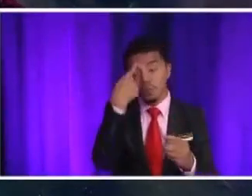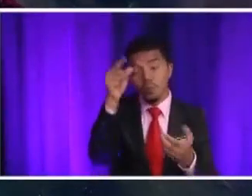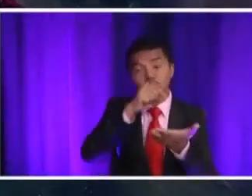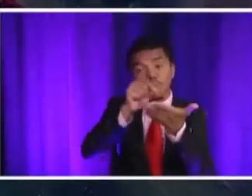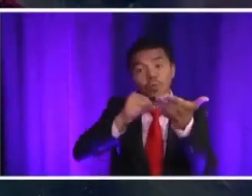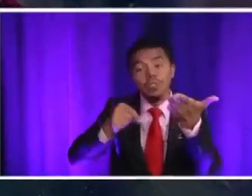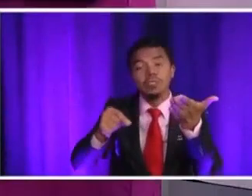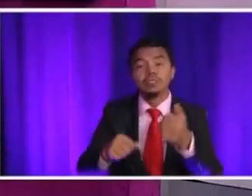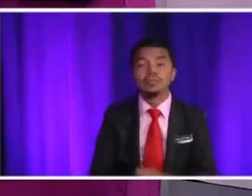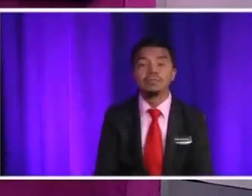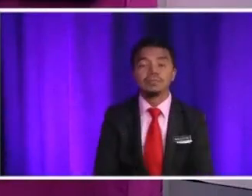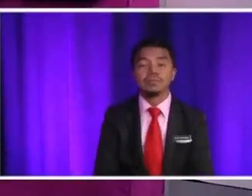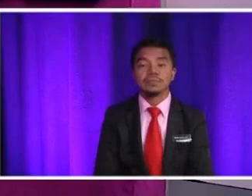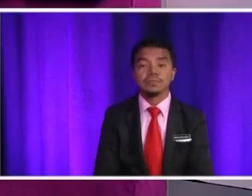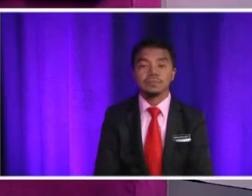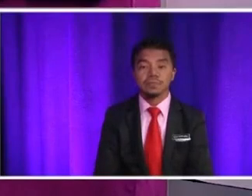Mira.